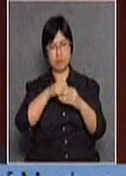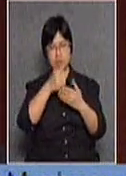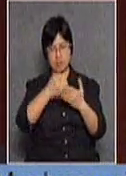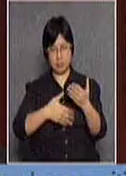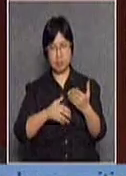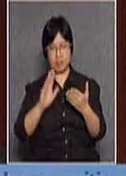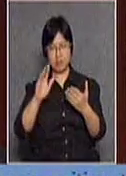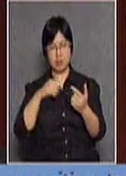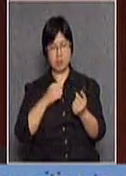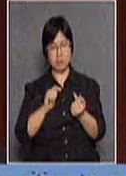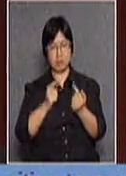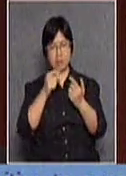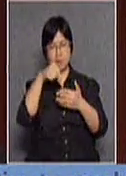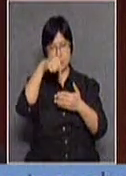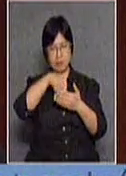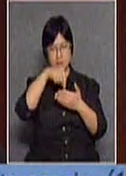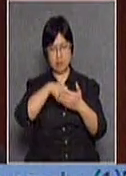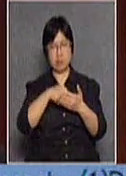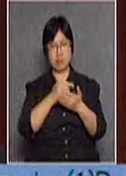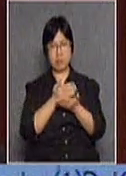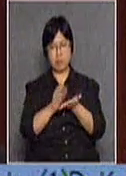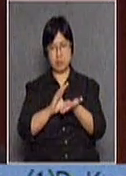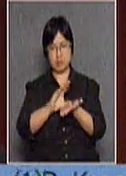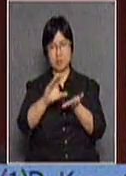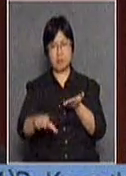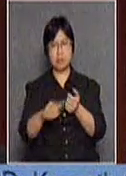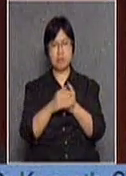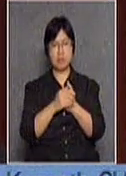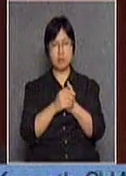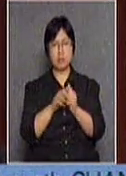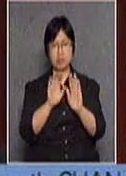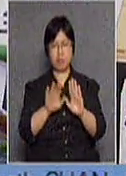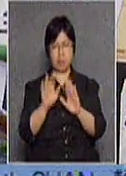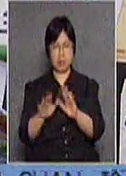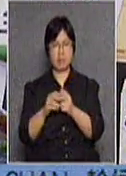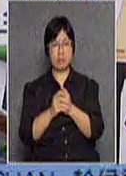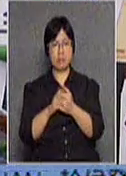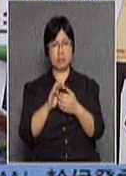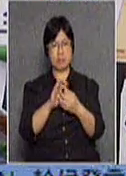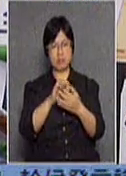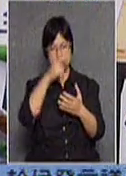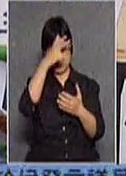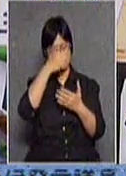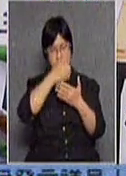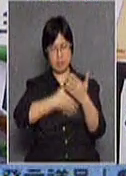辯論那個總目裏面的撥款的服務牽涉的政策。